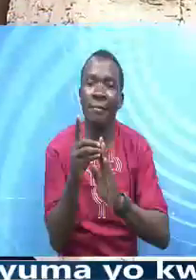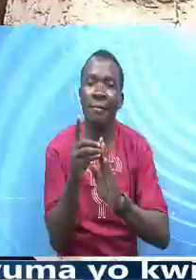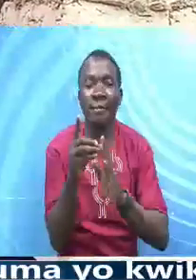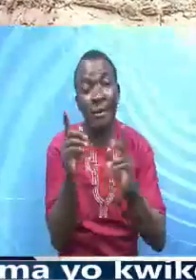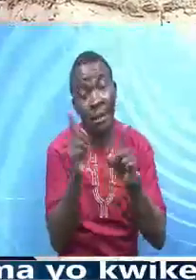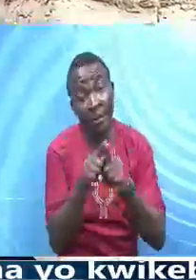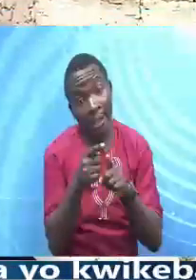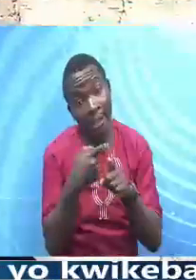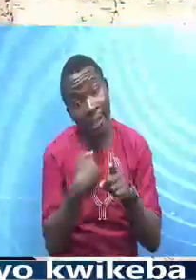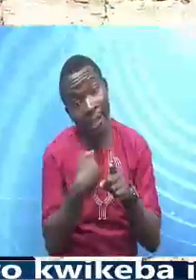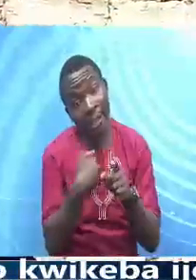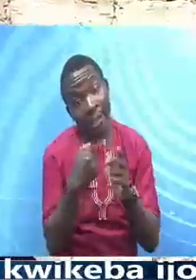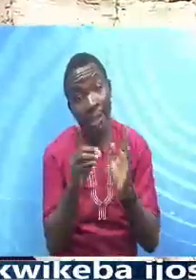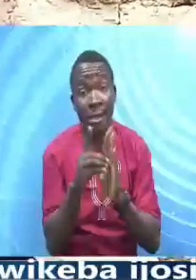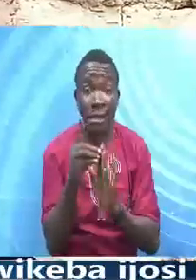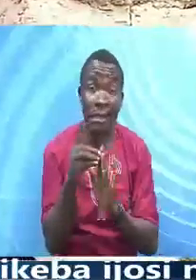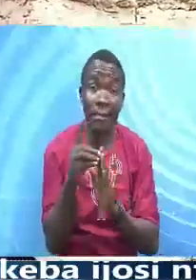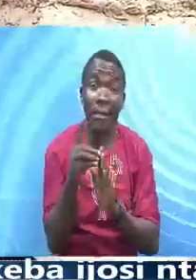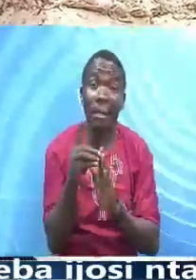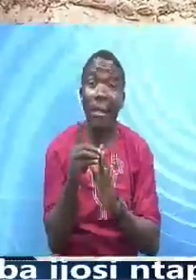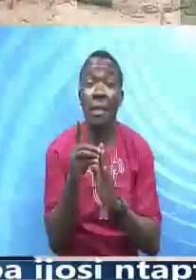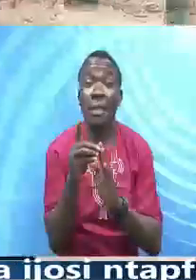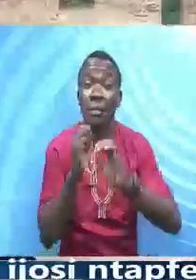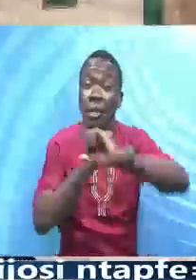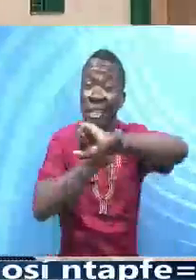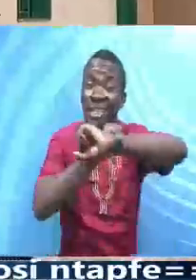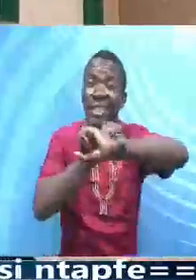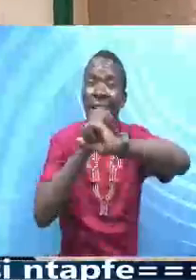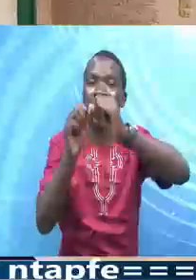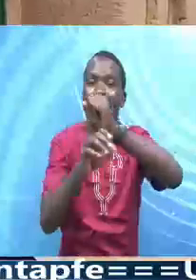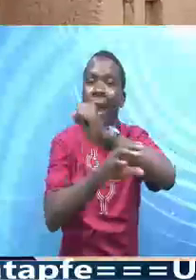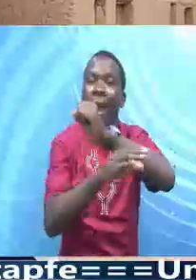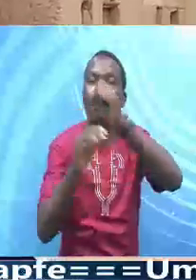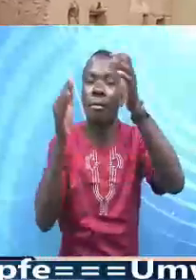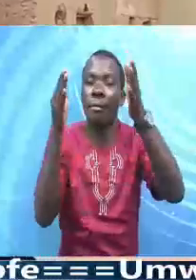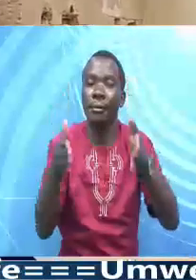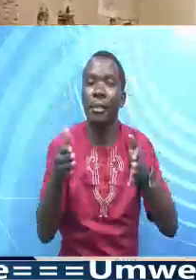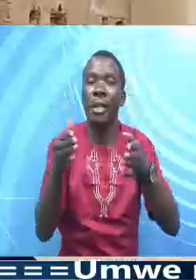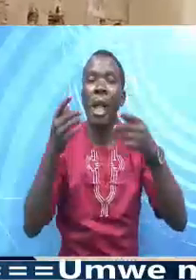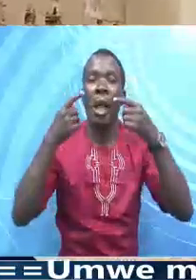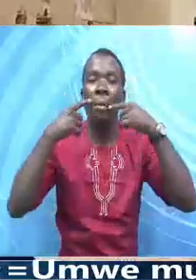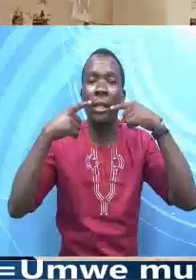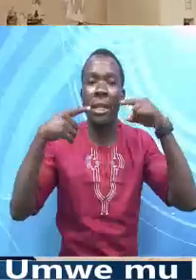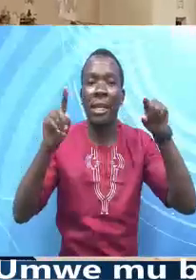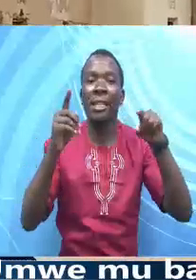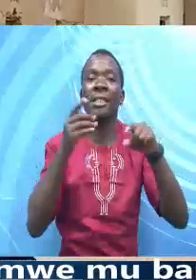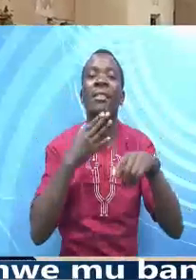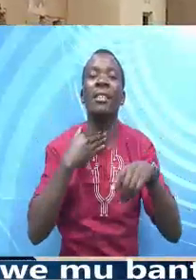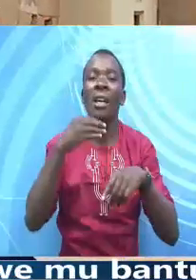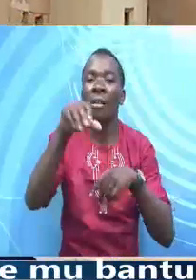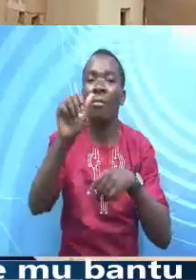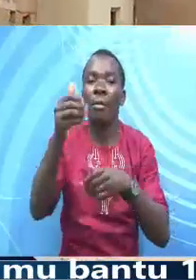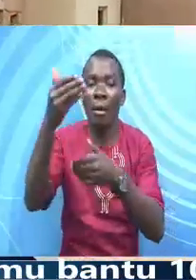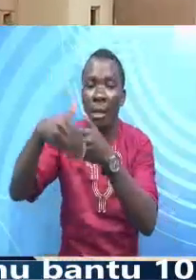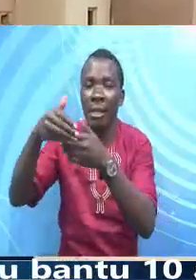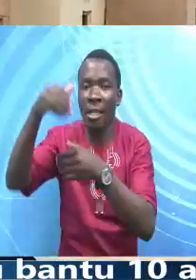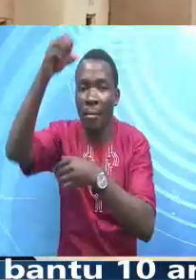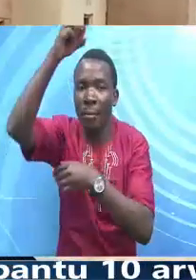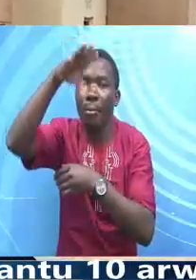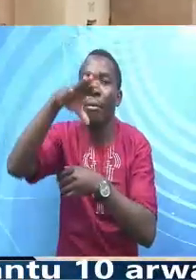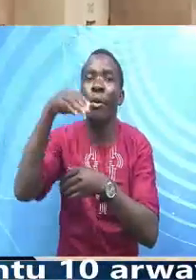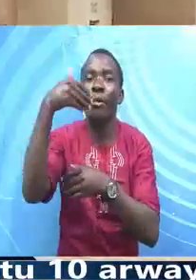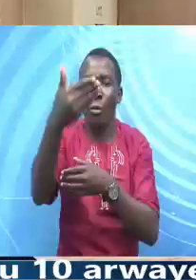nanjye nkiteza imbere, tukirinda n'ibisambo. Batangaza ko icyifuzo cyabo ari uko bakwegerezwa umuriro w'amashanyarazi, bityo